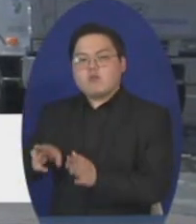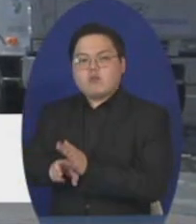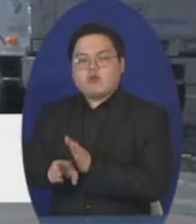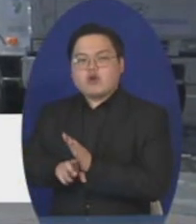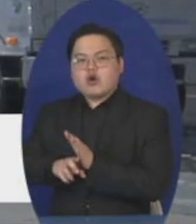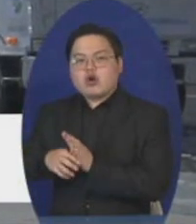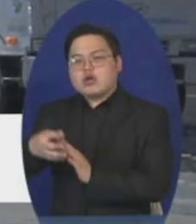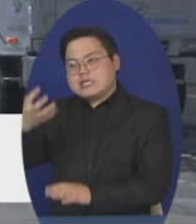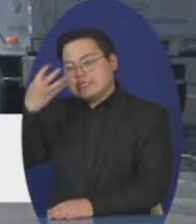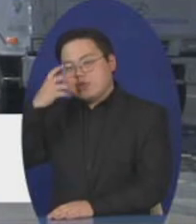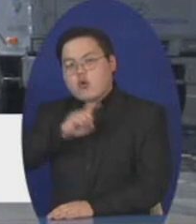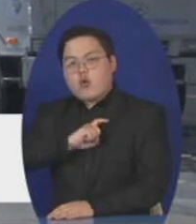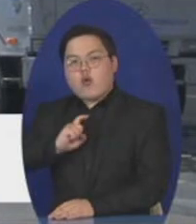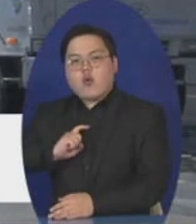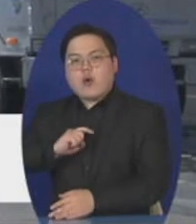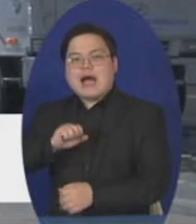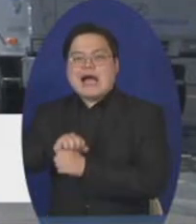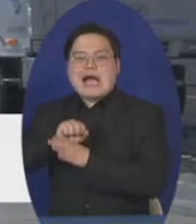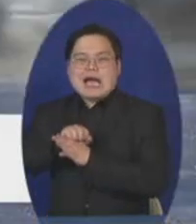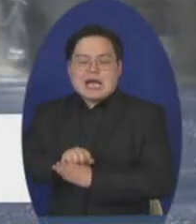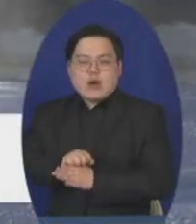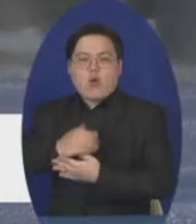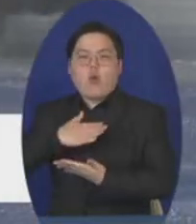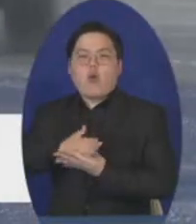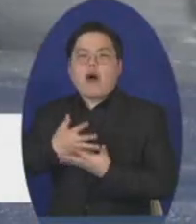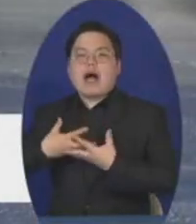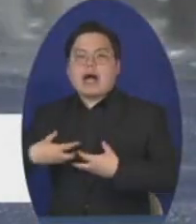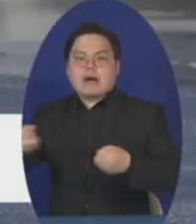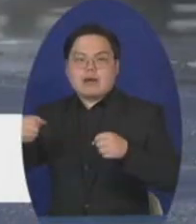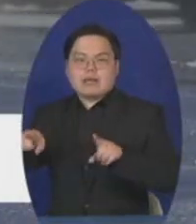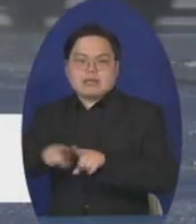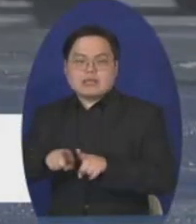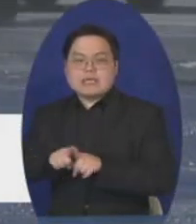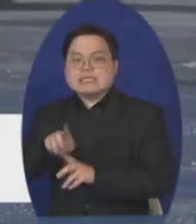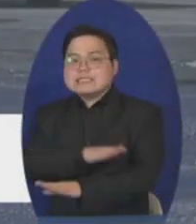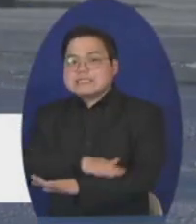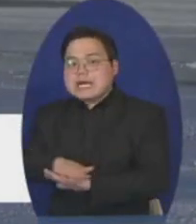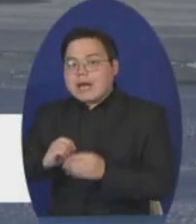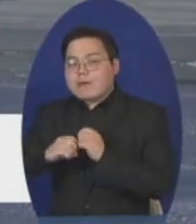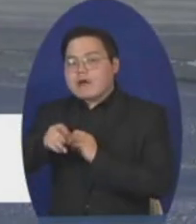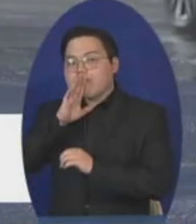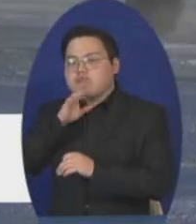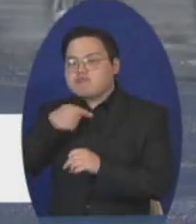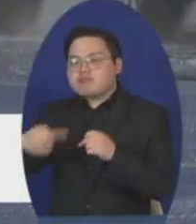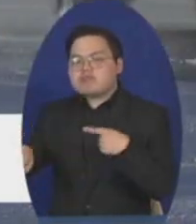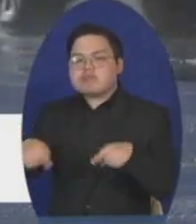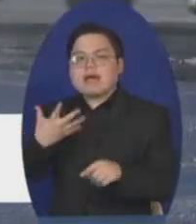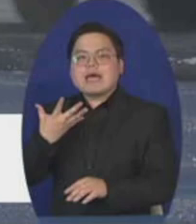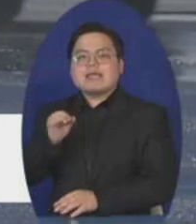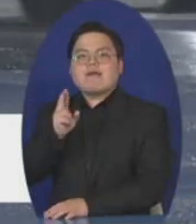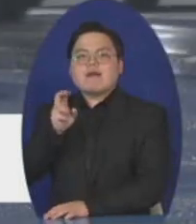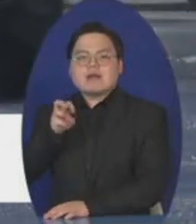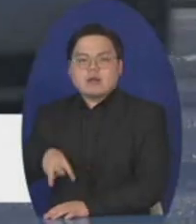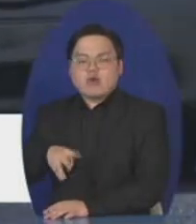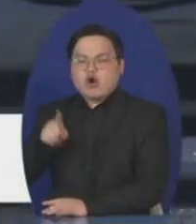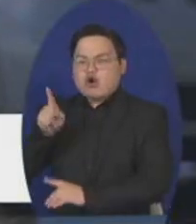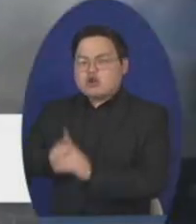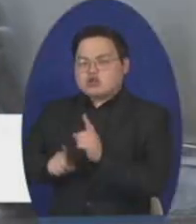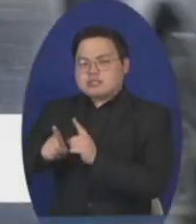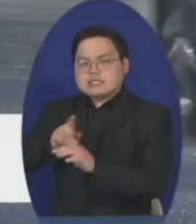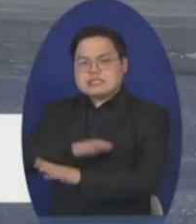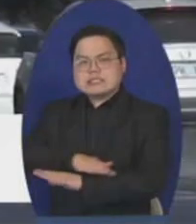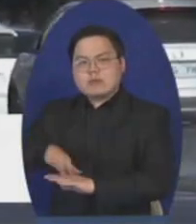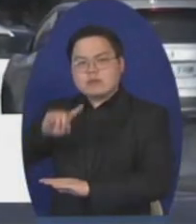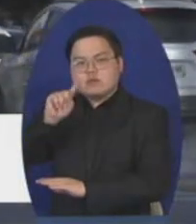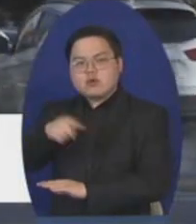ачааллыг хуваалцаж байгаа учраас хувийн өвчлөлийн бизнесийг хамгаалж өгөх юм. Жишээ нь зам барьж байгаа л ойр орчмынхын 50 км радиуст өрсөлдөхөс хэмжээний замын